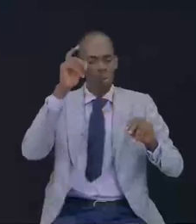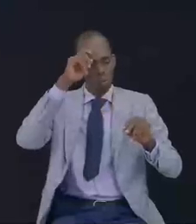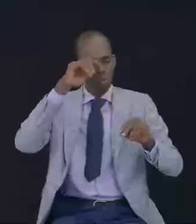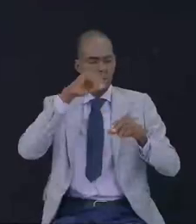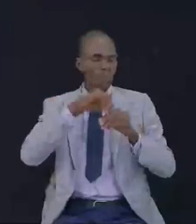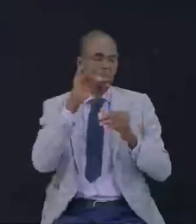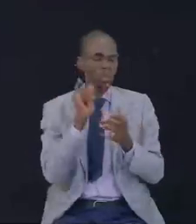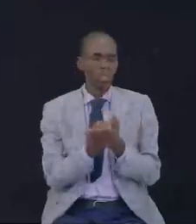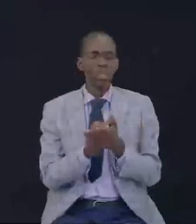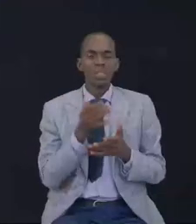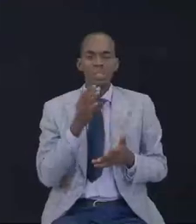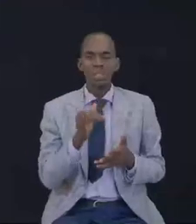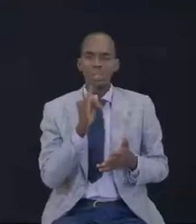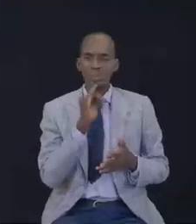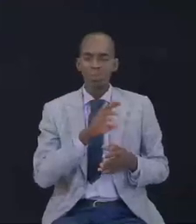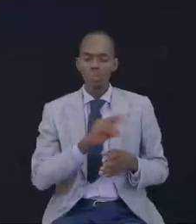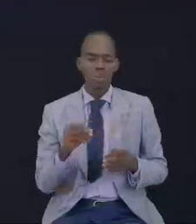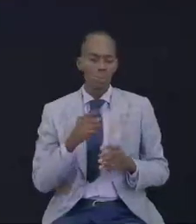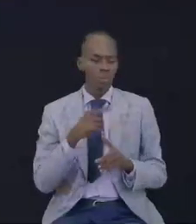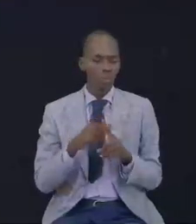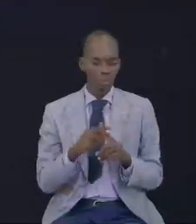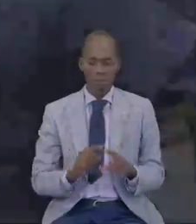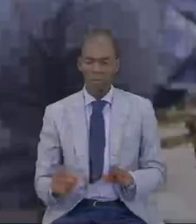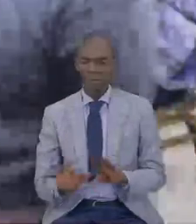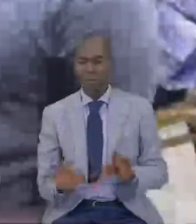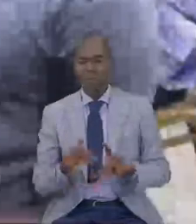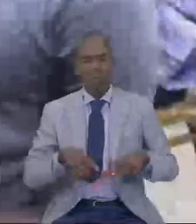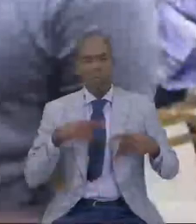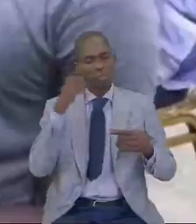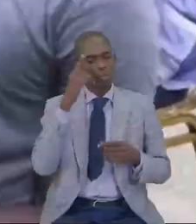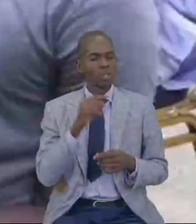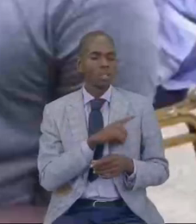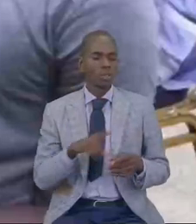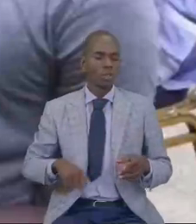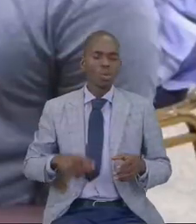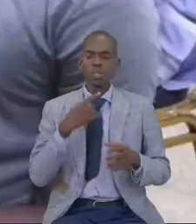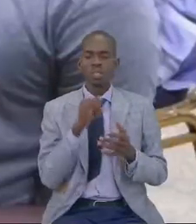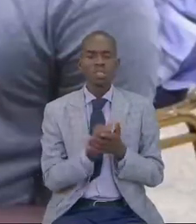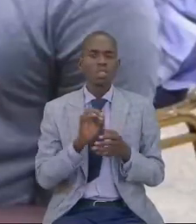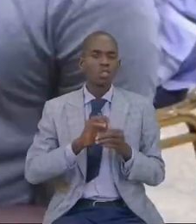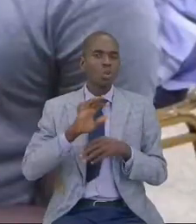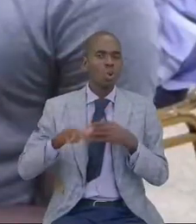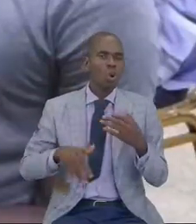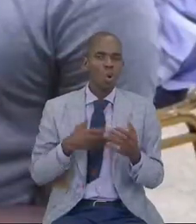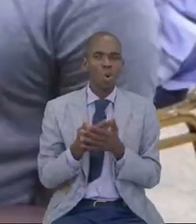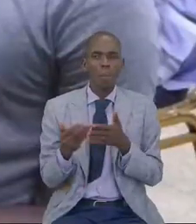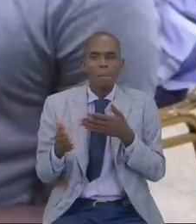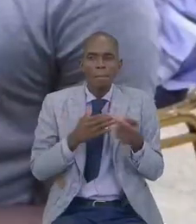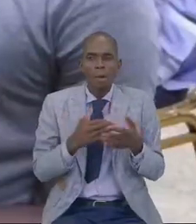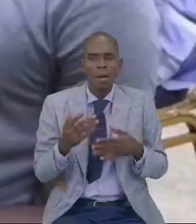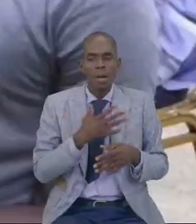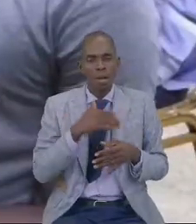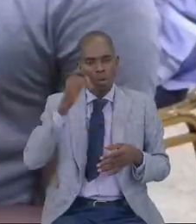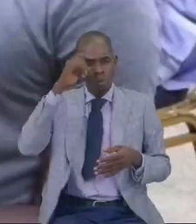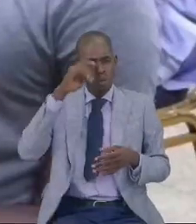de vie active pour le Seigneur, cela ne ferait pas de lui un vrai croyant. Et on dit sur tous les objets qui réclamaient de la sagesse de